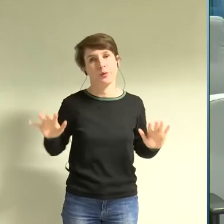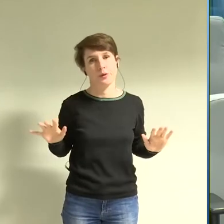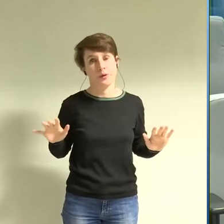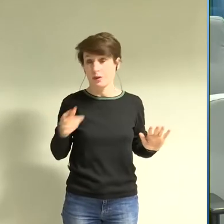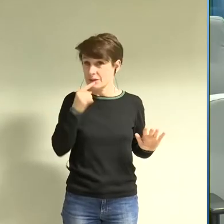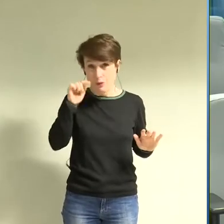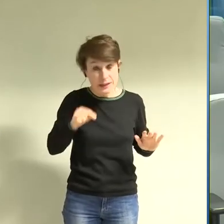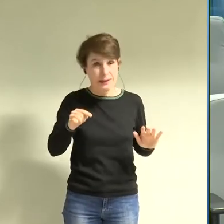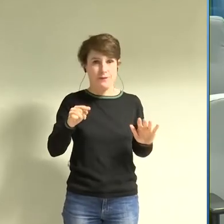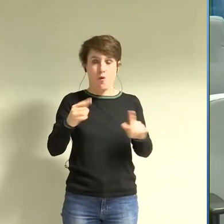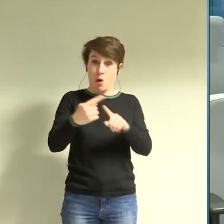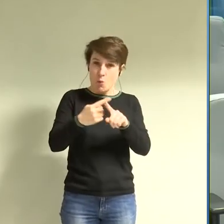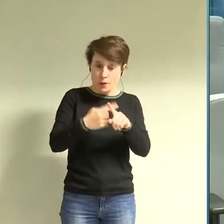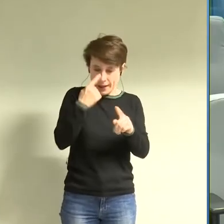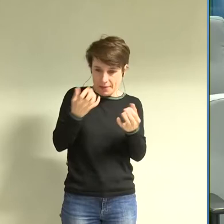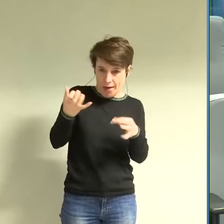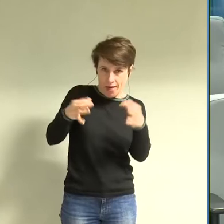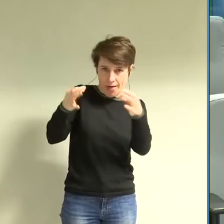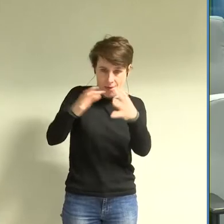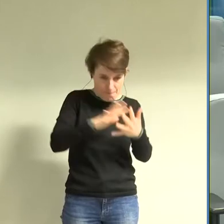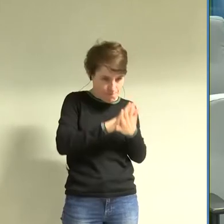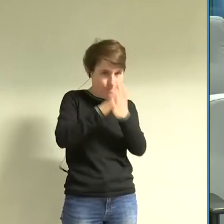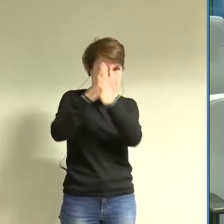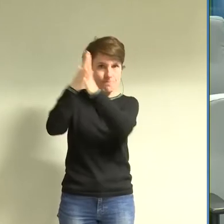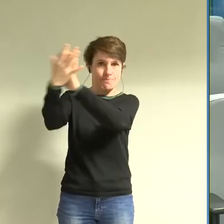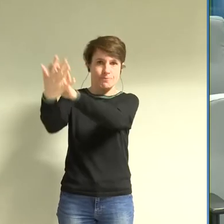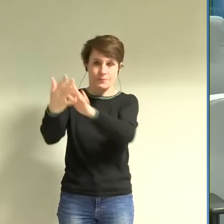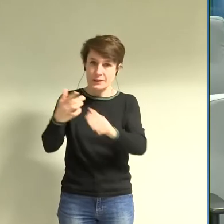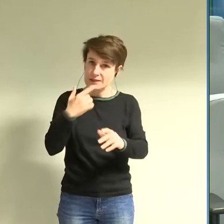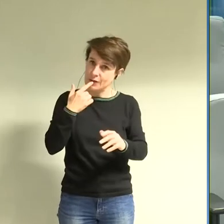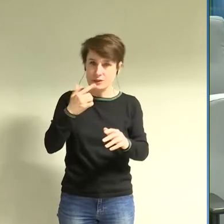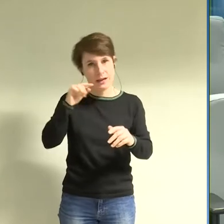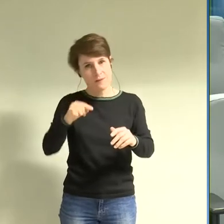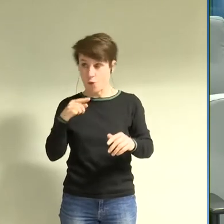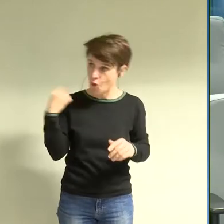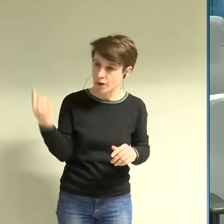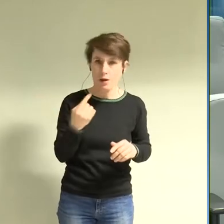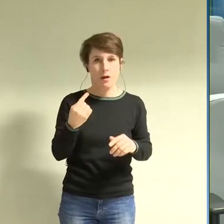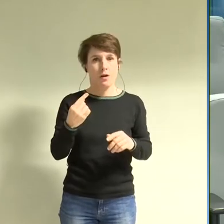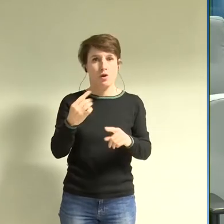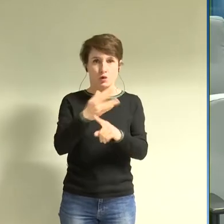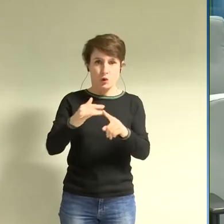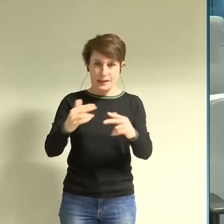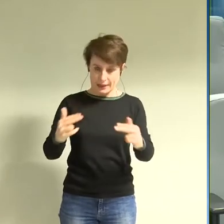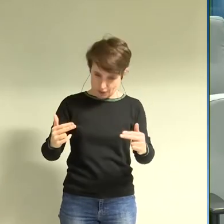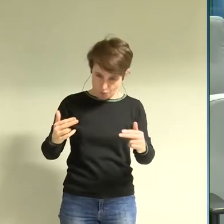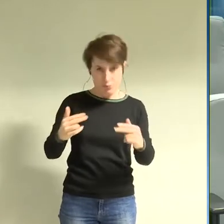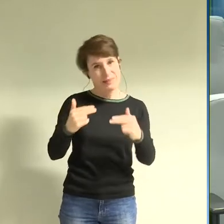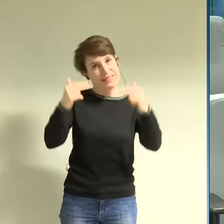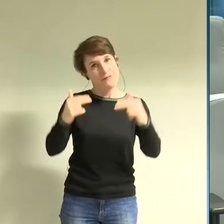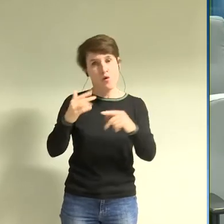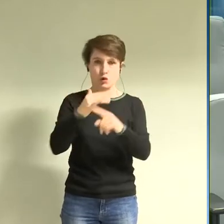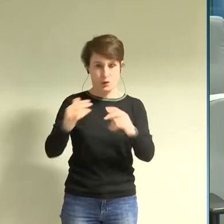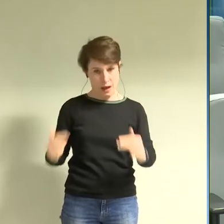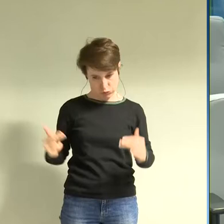sociologie en en faisant de la vraie promotion sociale de tous ce qui est vrai ici à villeneuve les au village